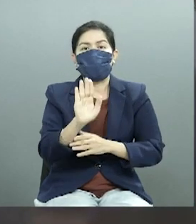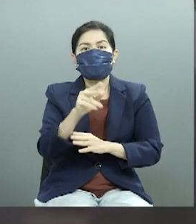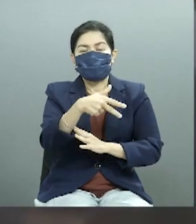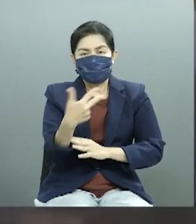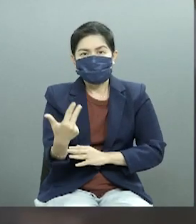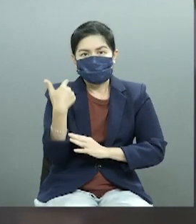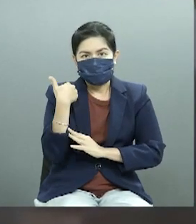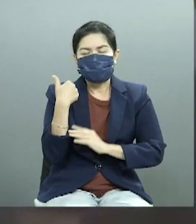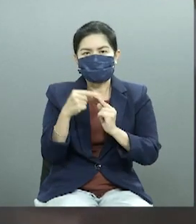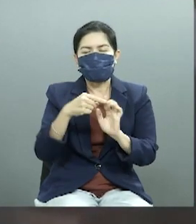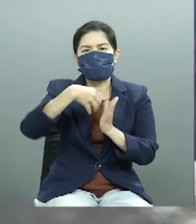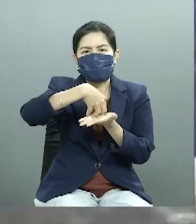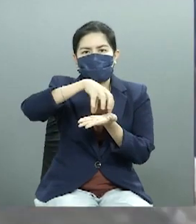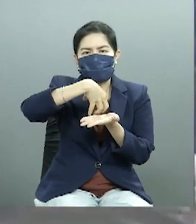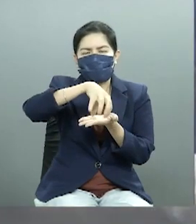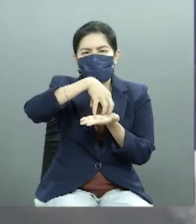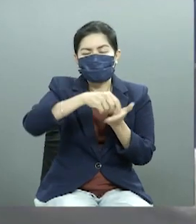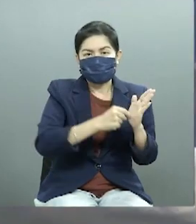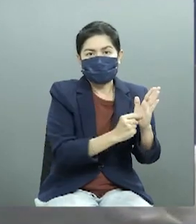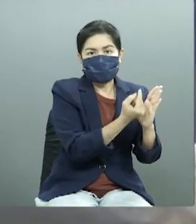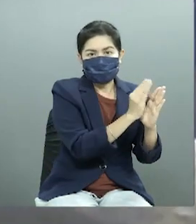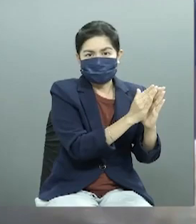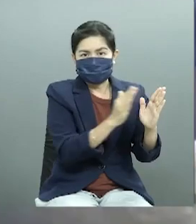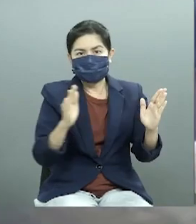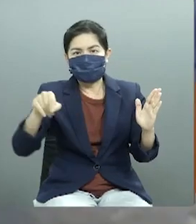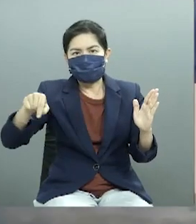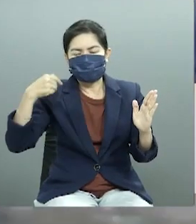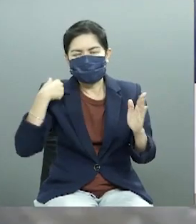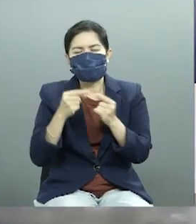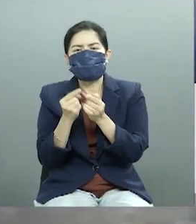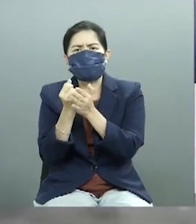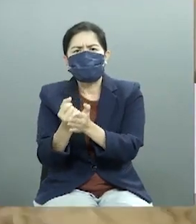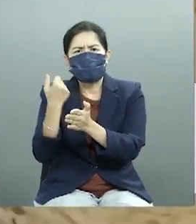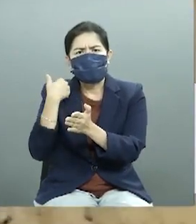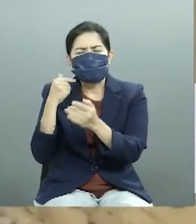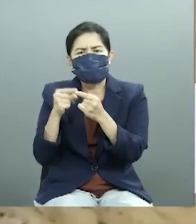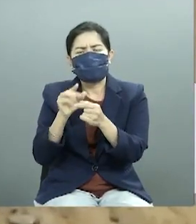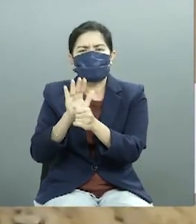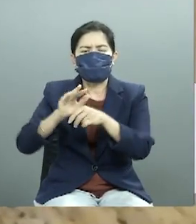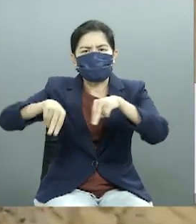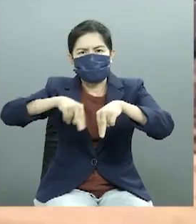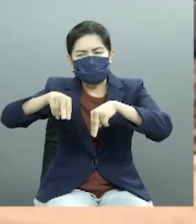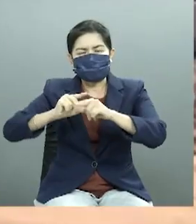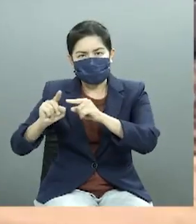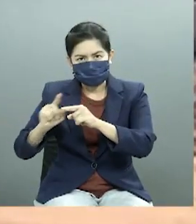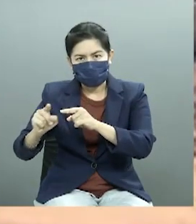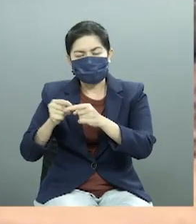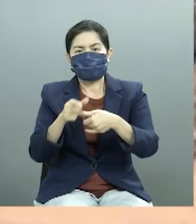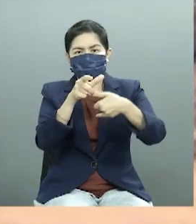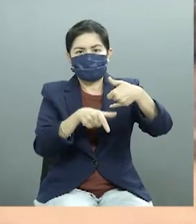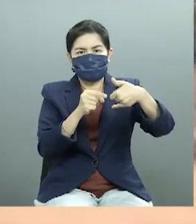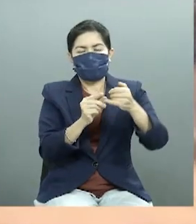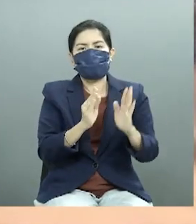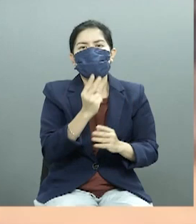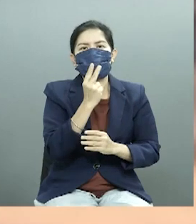ำเสนอเหตุการณ์นี้อย่างต่อเนื่องตั้งแต่เกิดเหตุไปจนถึงการกู้ภัยและการเข้าไปช่วยเหลือมีคุณผู้ชมท่านหนึ่